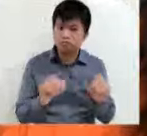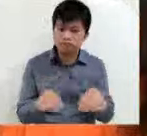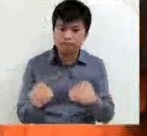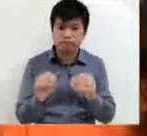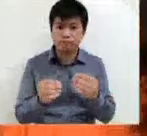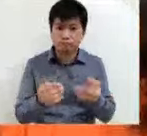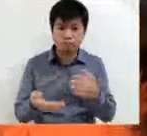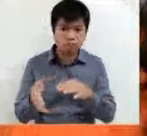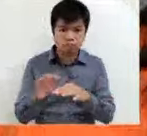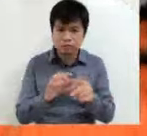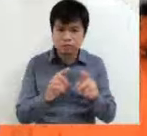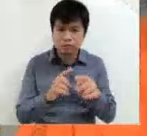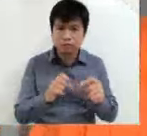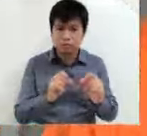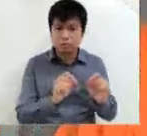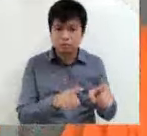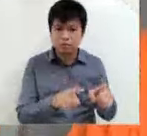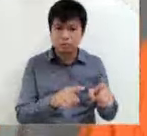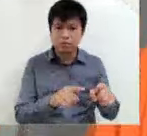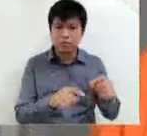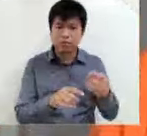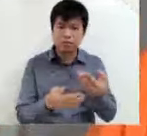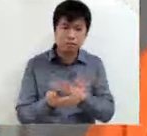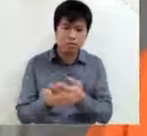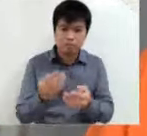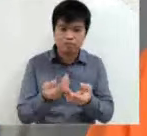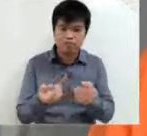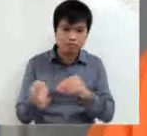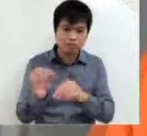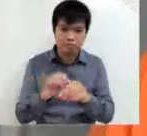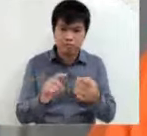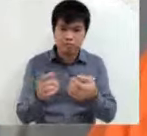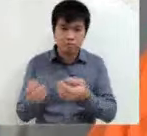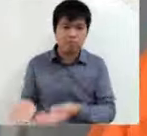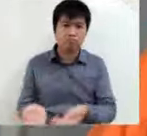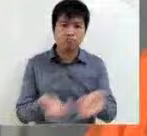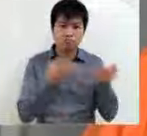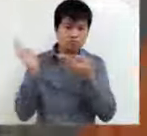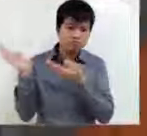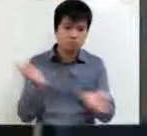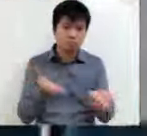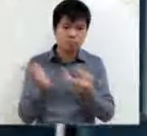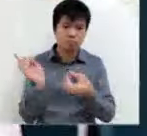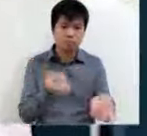talaga kami. Nagpapak lang kami, then shipment, ganun lang. Wala kaming idea sa mga